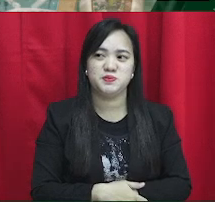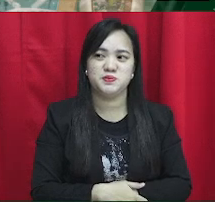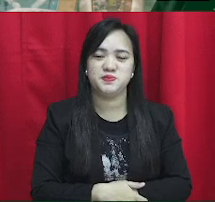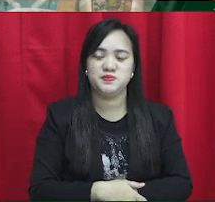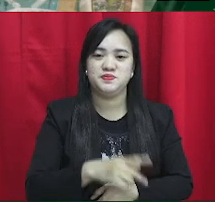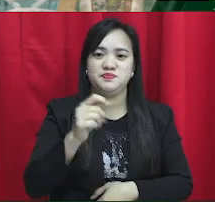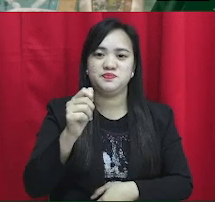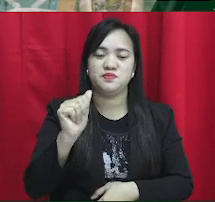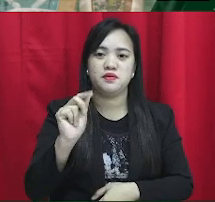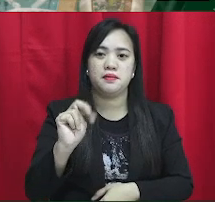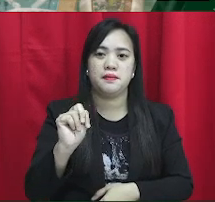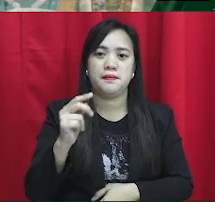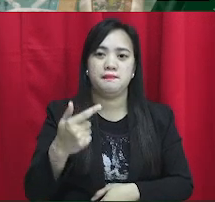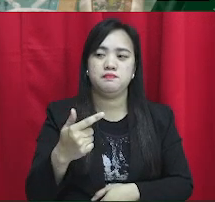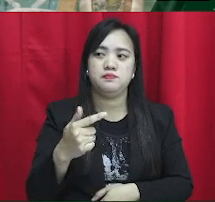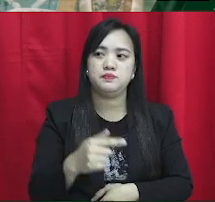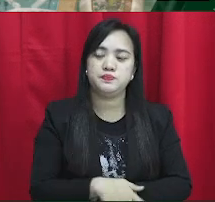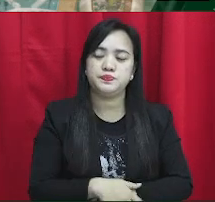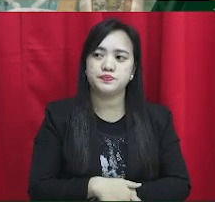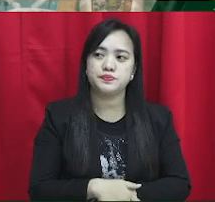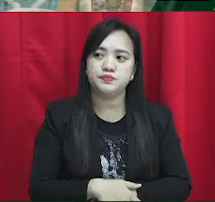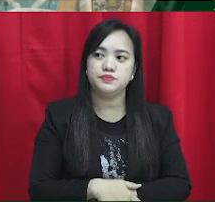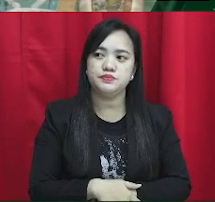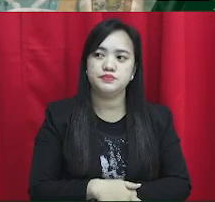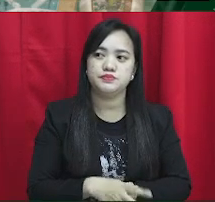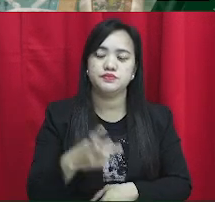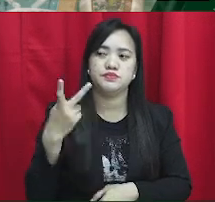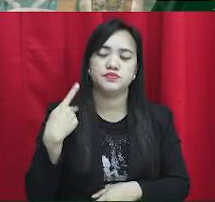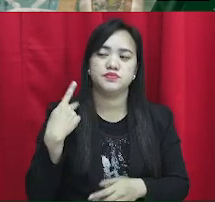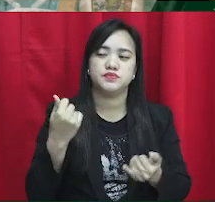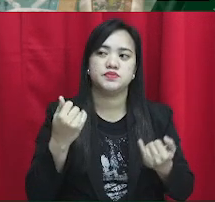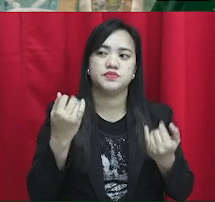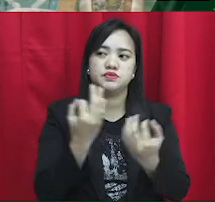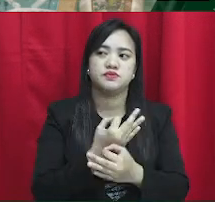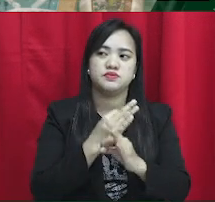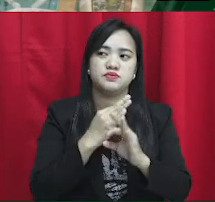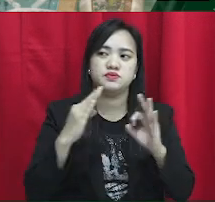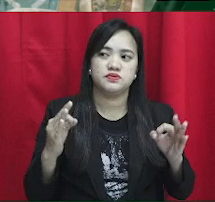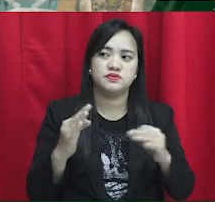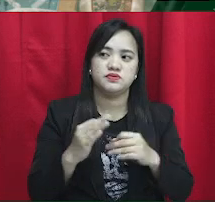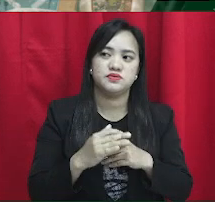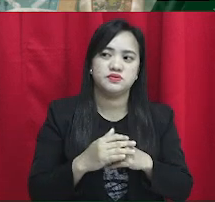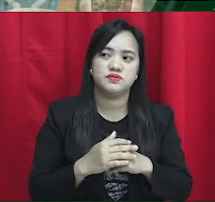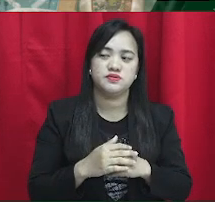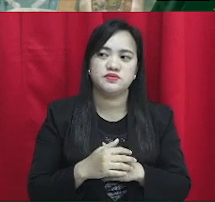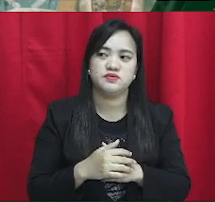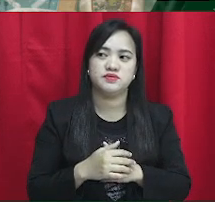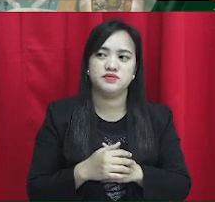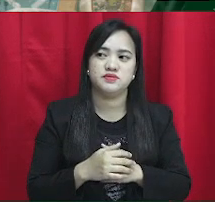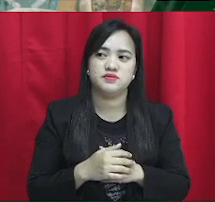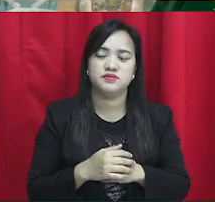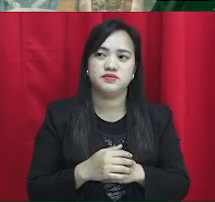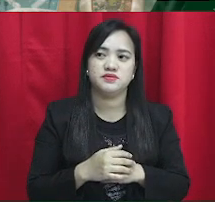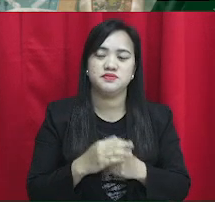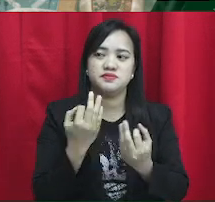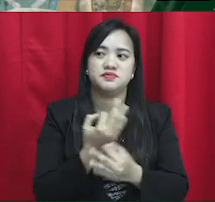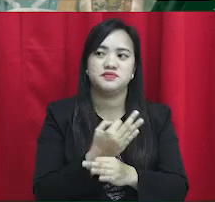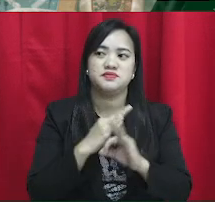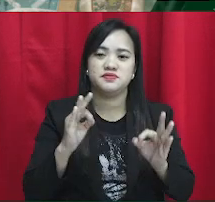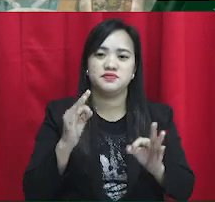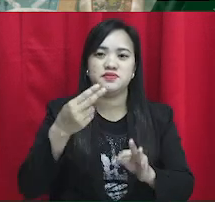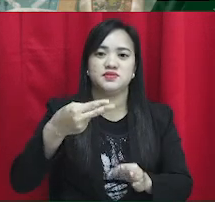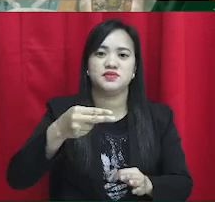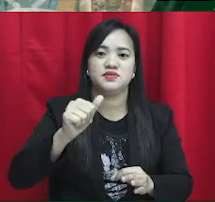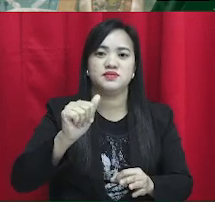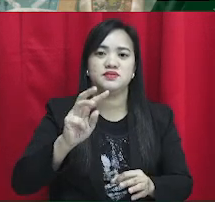nasa servisyo pa si Sir Rick, merong libreng hamon. Ngayong retired na, gumagawa na ako ng hamon para may hamon pa